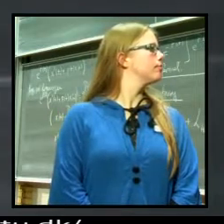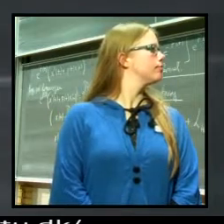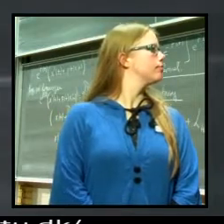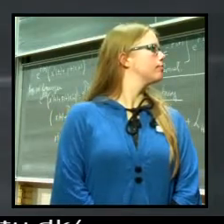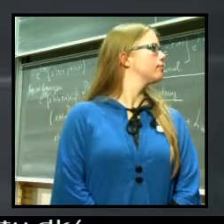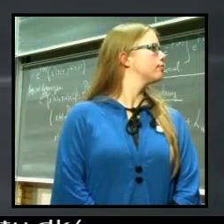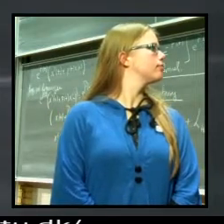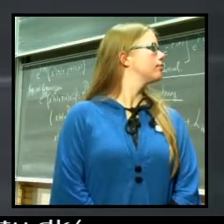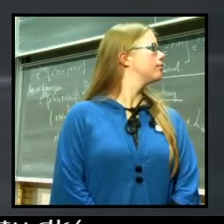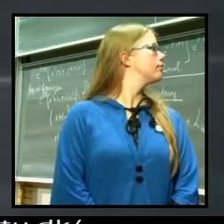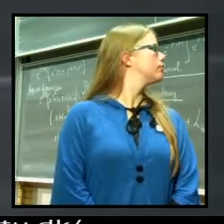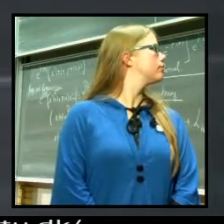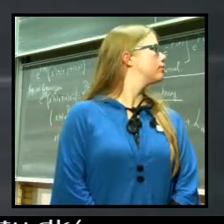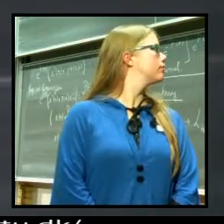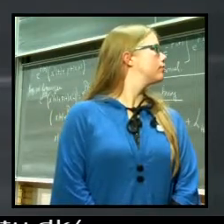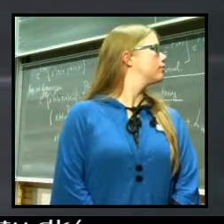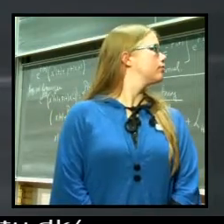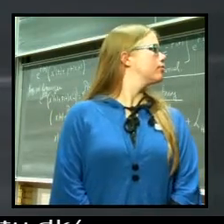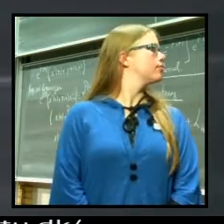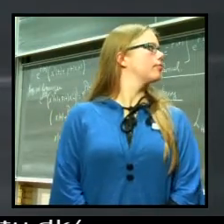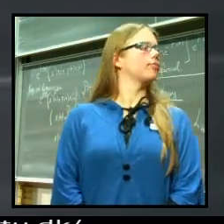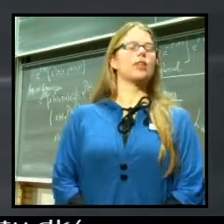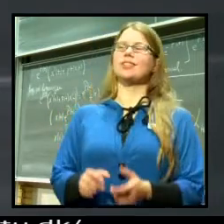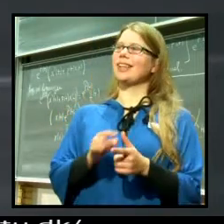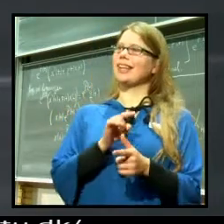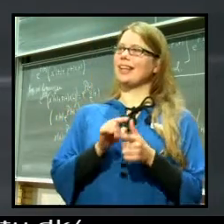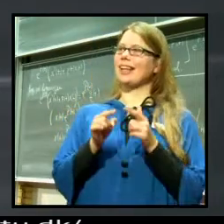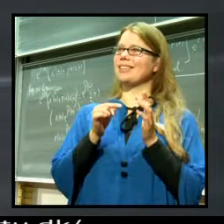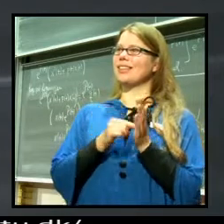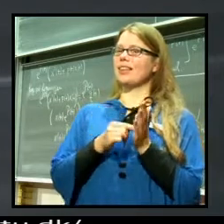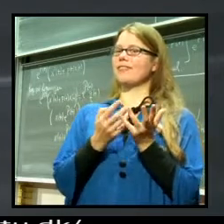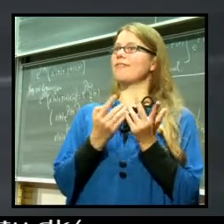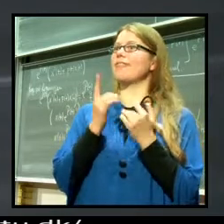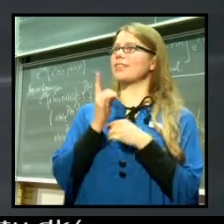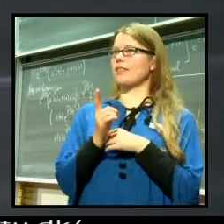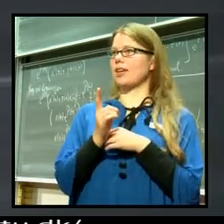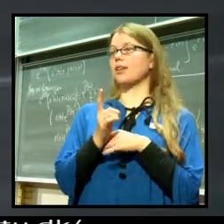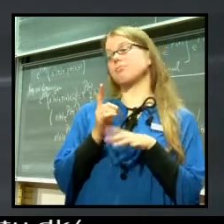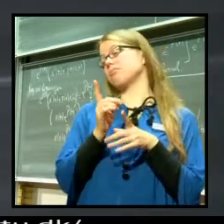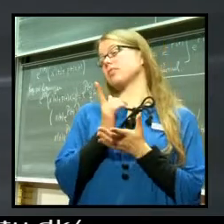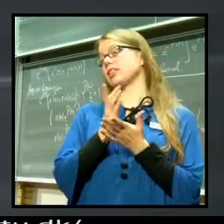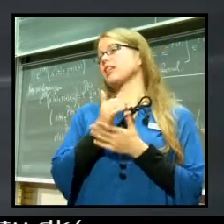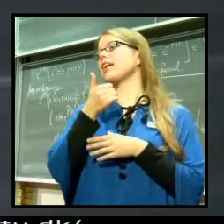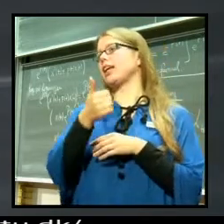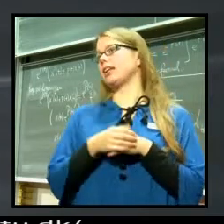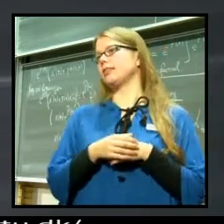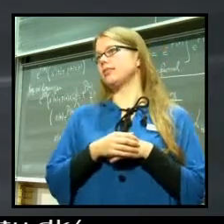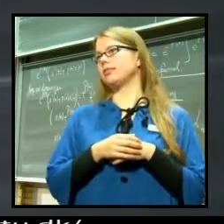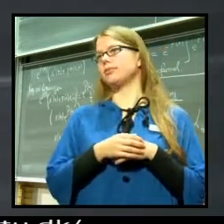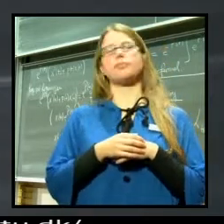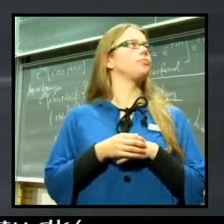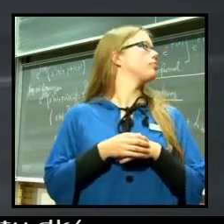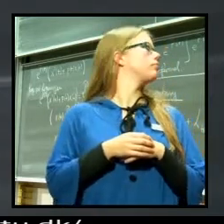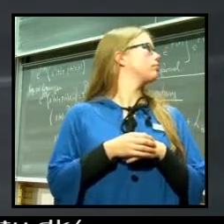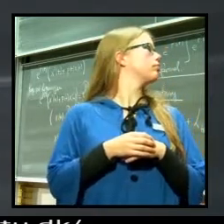som opfylder af x tilde af, så et eller andet sted, hvad skal det være? Det skal nok være 1. Og hvad skal den være i 1? Der skal den